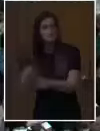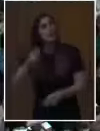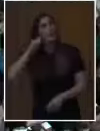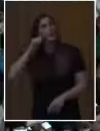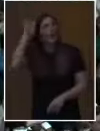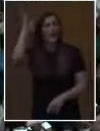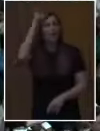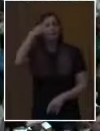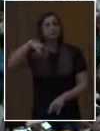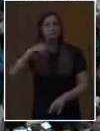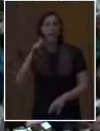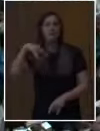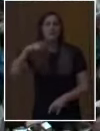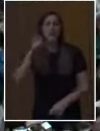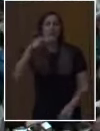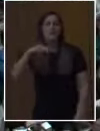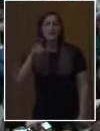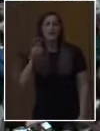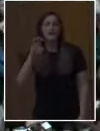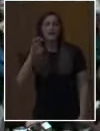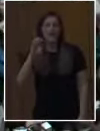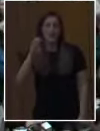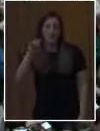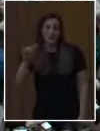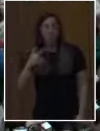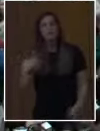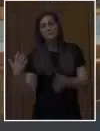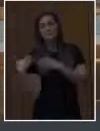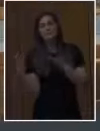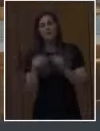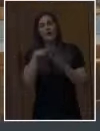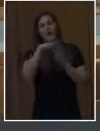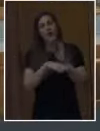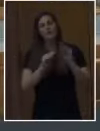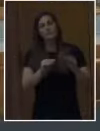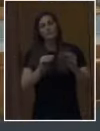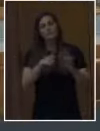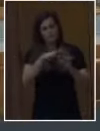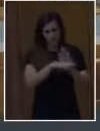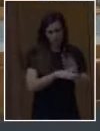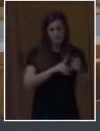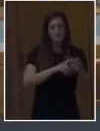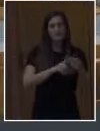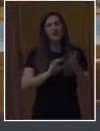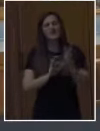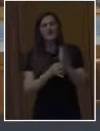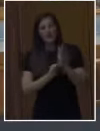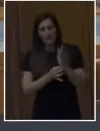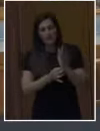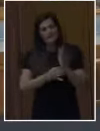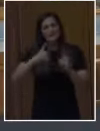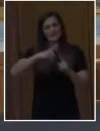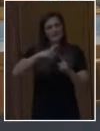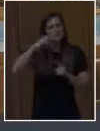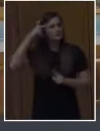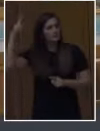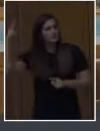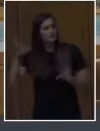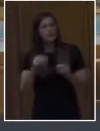Ο Αλέξανδρος Παπανδρέου είναι υπεύθυνος των εκπαιδευτικών προγραμμάτων του οργανισμού και διδάκτορας τεχνητής νοημοσύνης στο